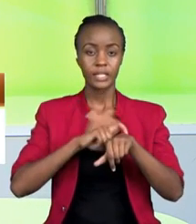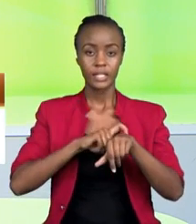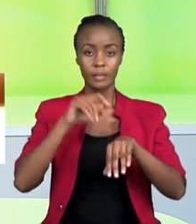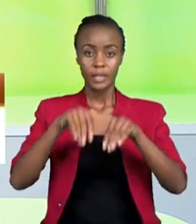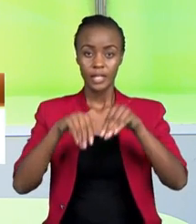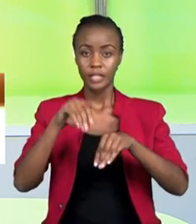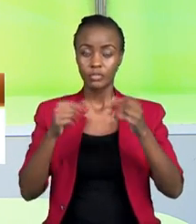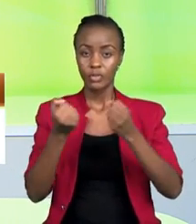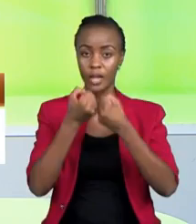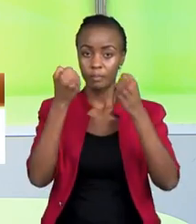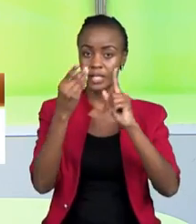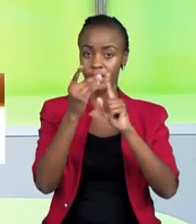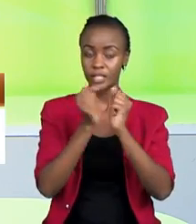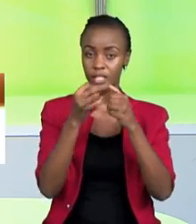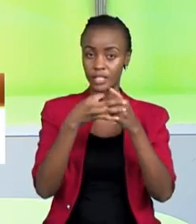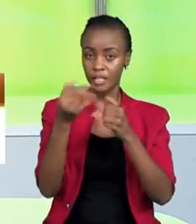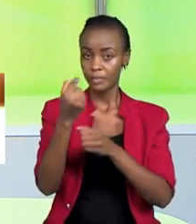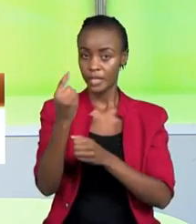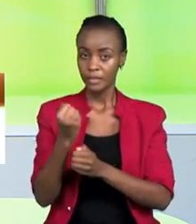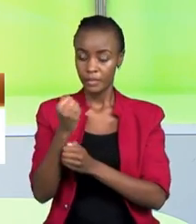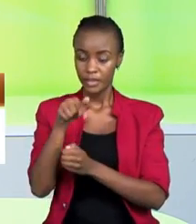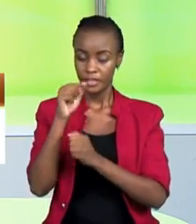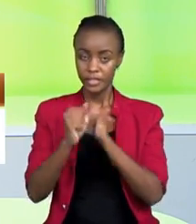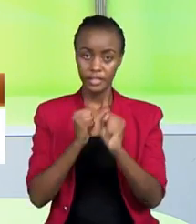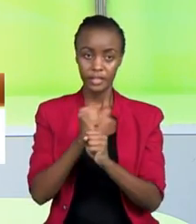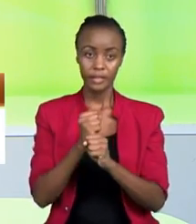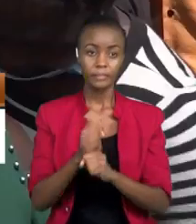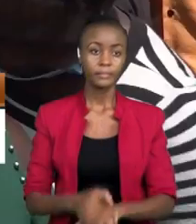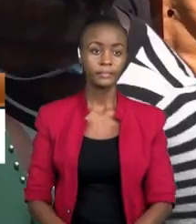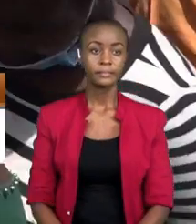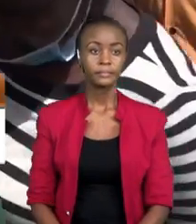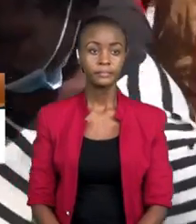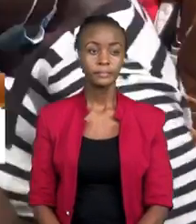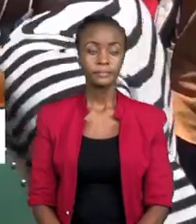utakaofanyika tarehe 18 mwezi Mei mwaka huu. Rachel Ndwati na taarifa hii.